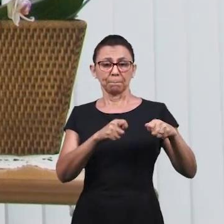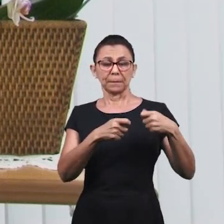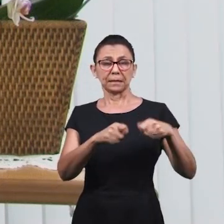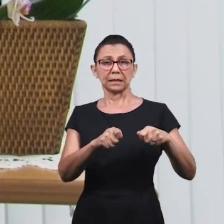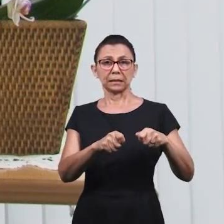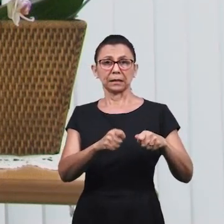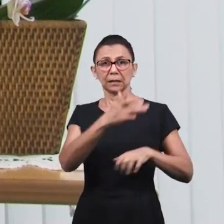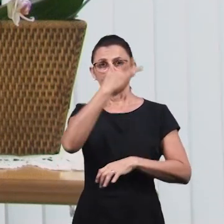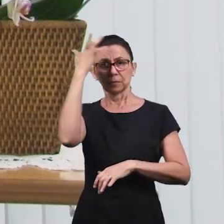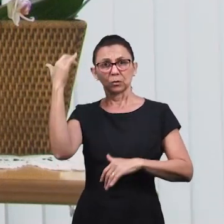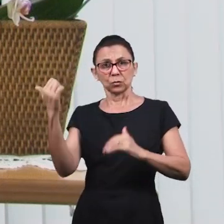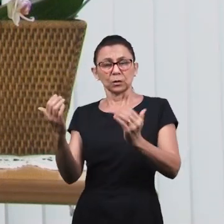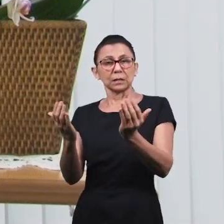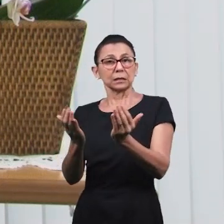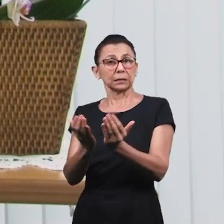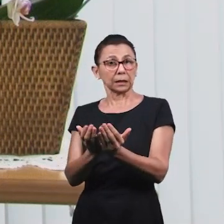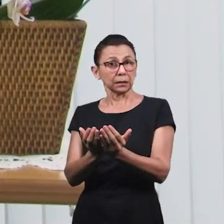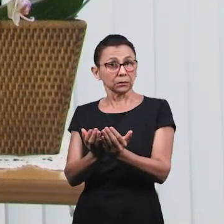dans sa raison,